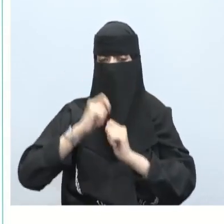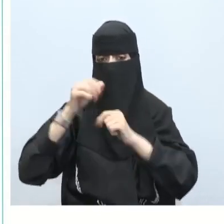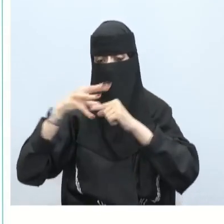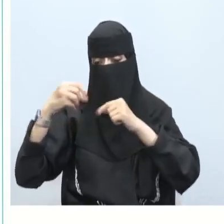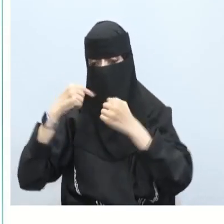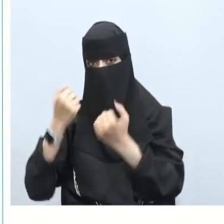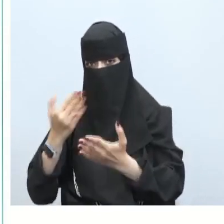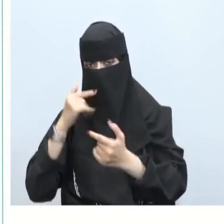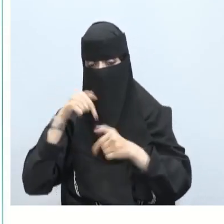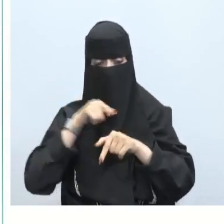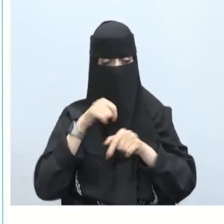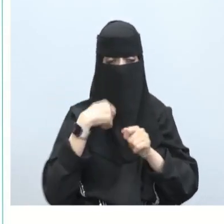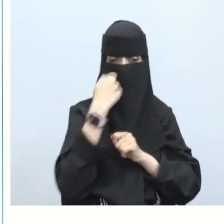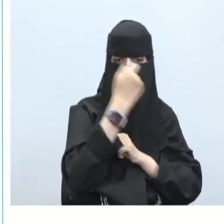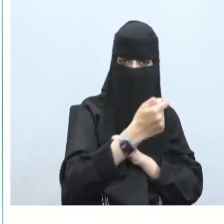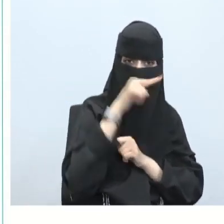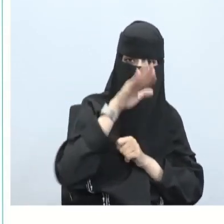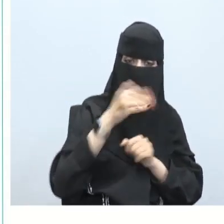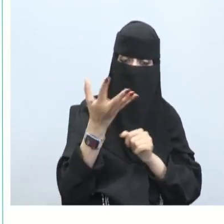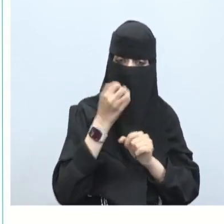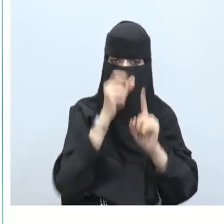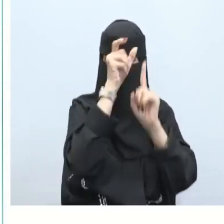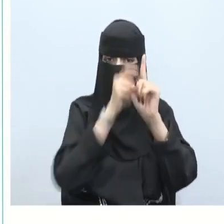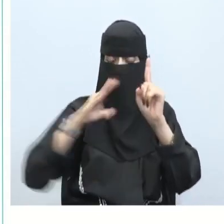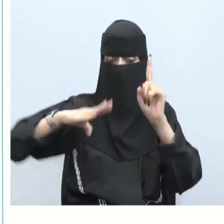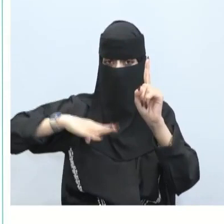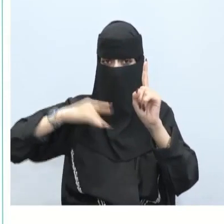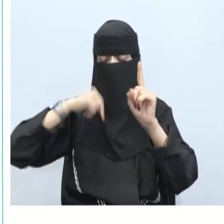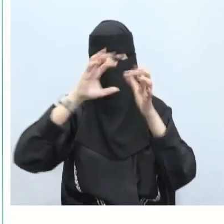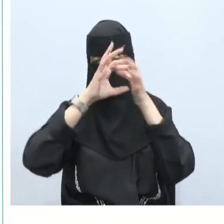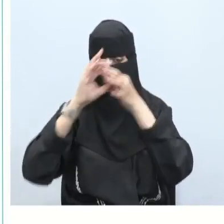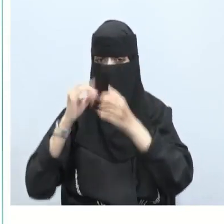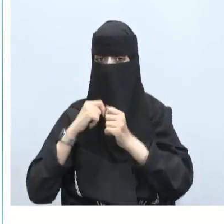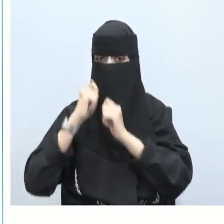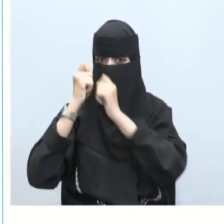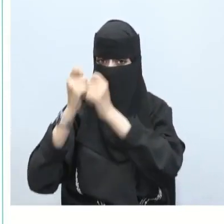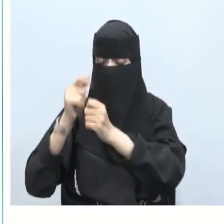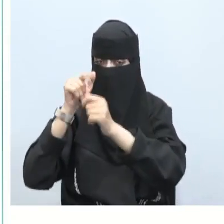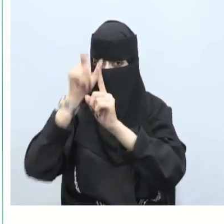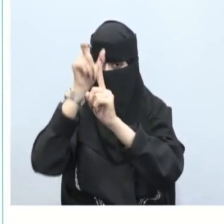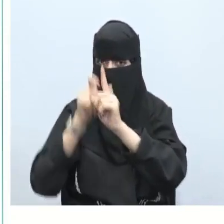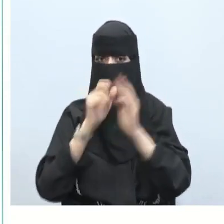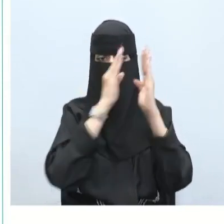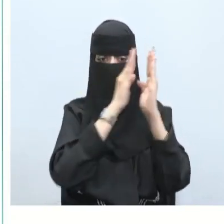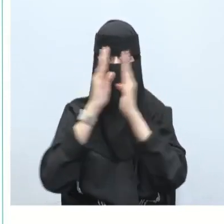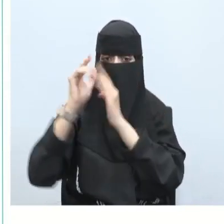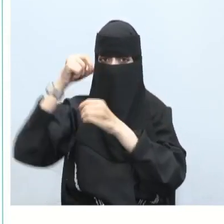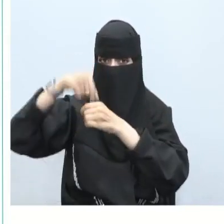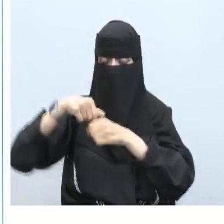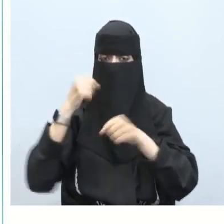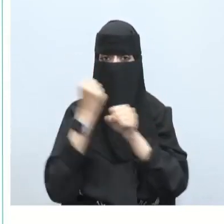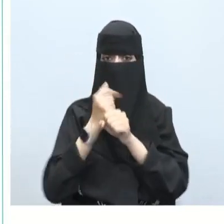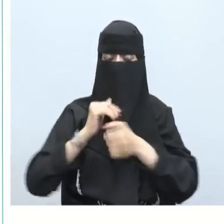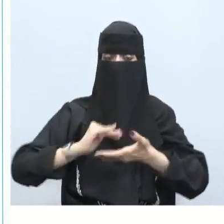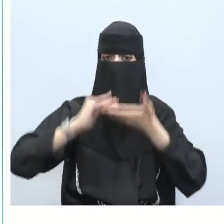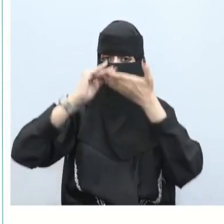وبالتاكيد نحتاج الى ان يكون مدير سلاسل الامداد شخصا منظم في عمله يساعد